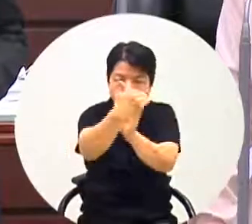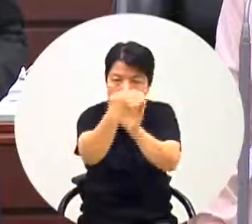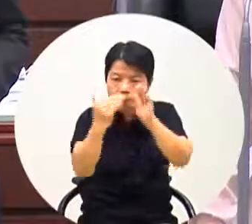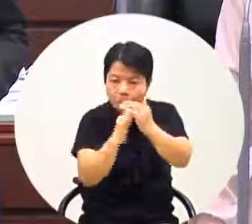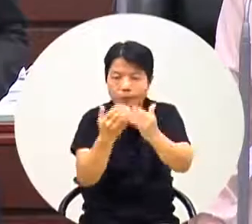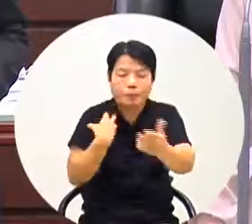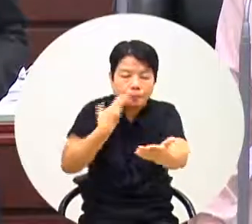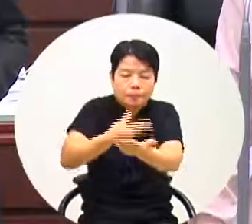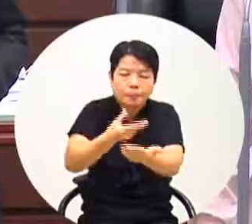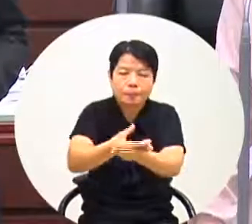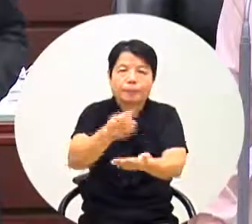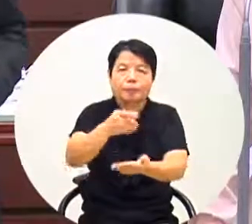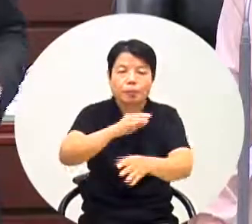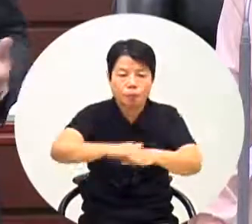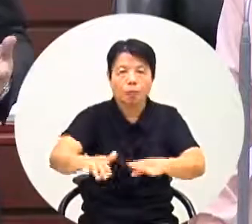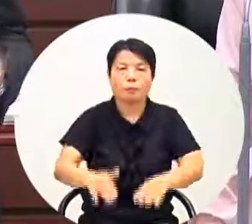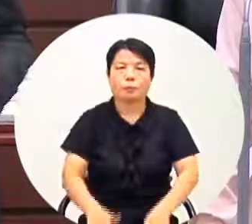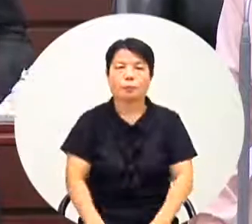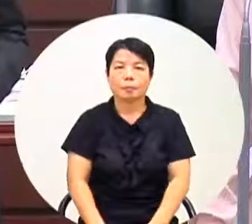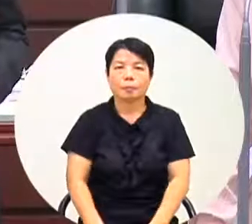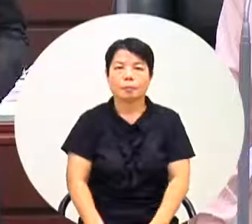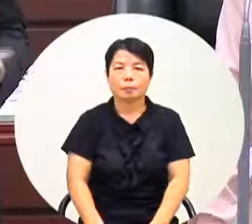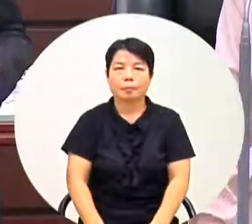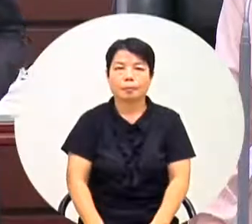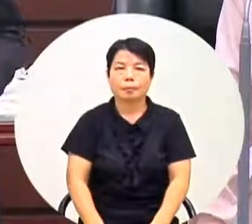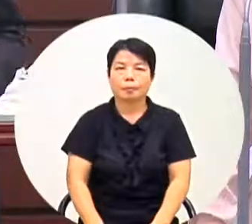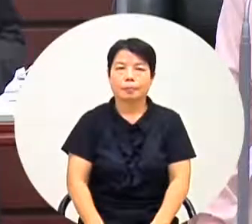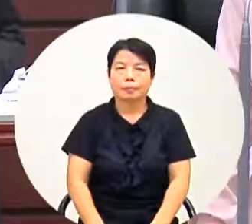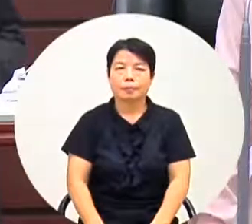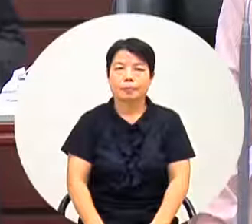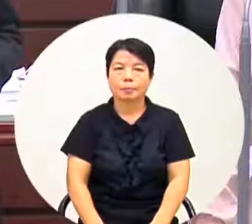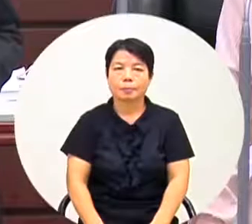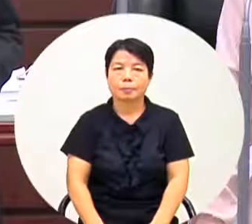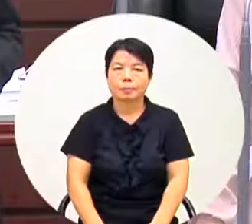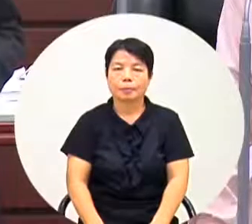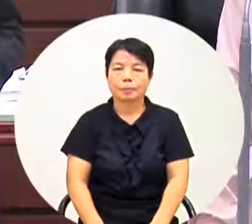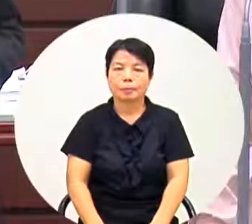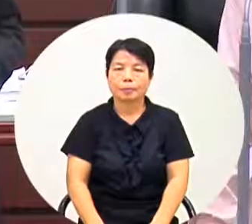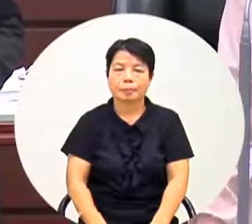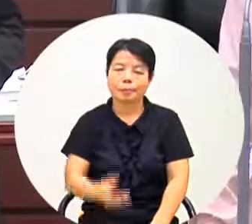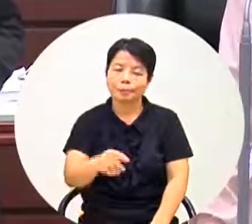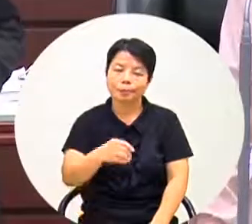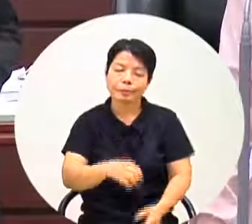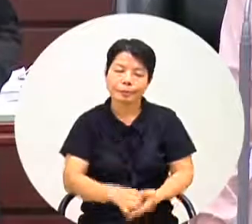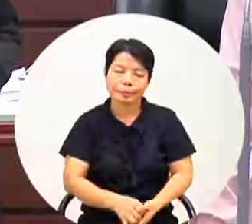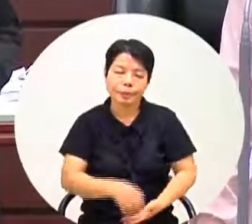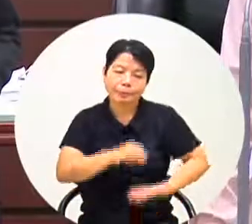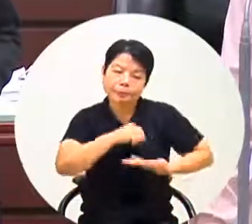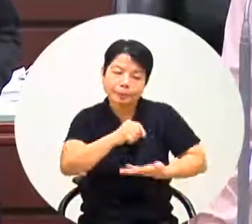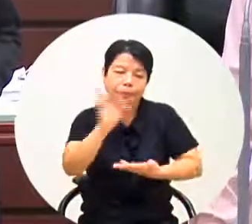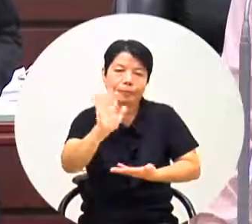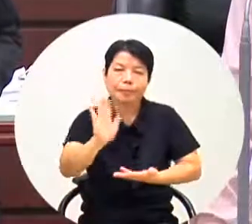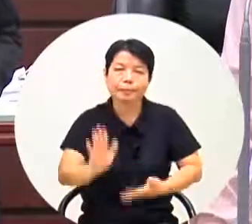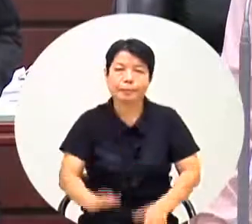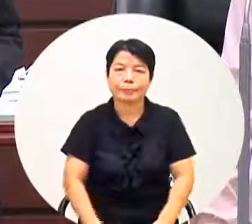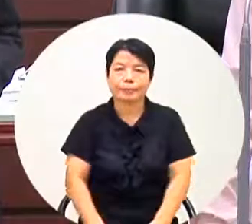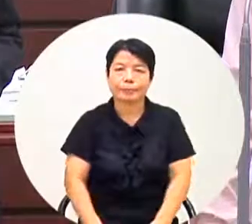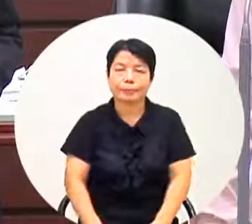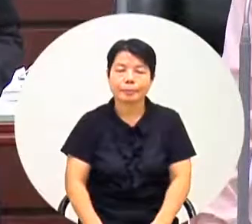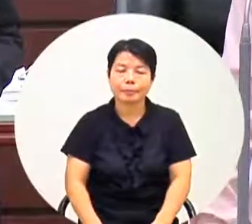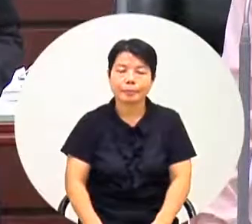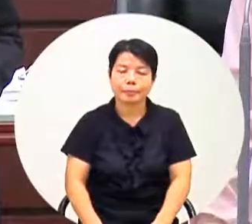偿。所以这个议员这个部分就补偿了，不用担心这一块。 政府没有这个责